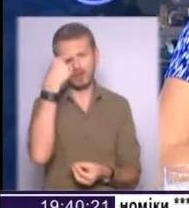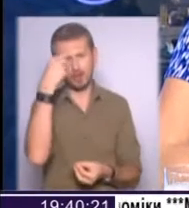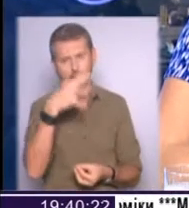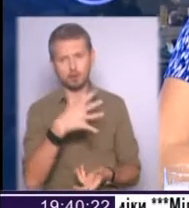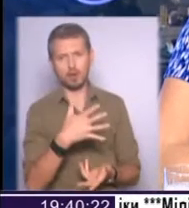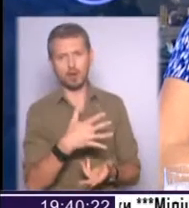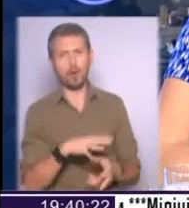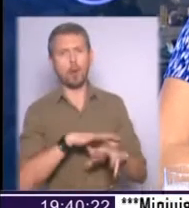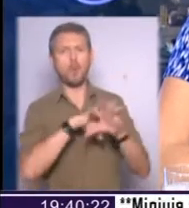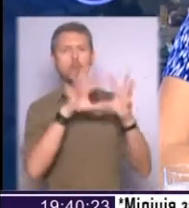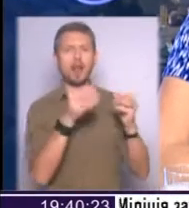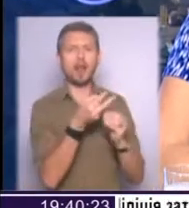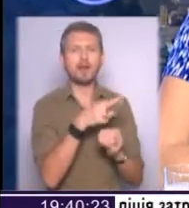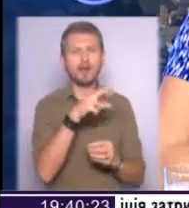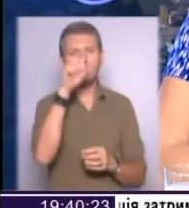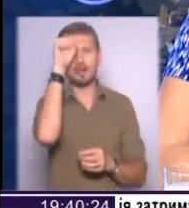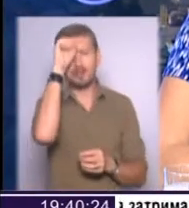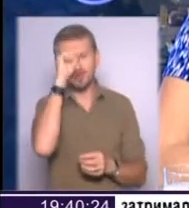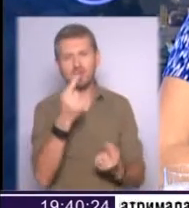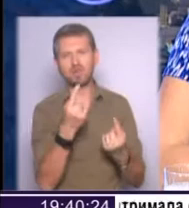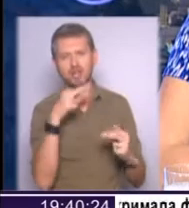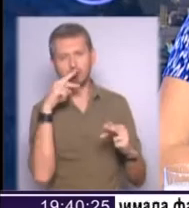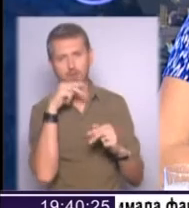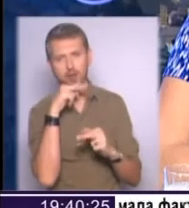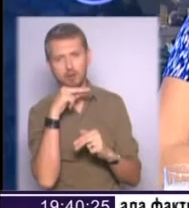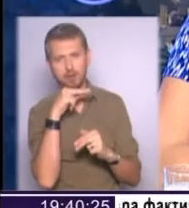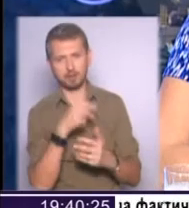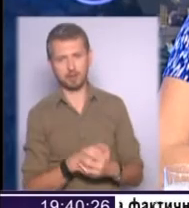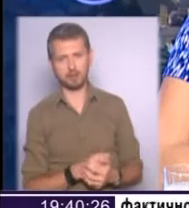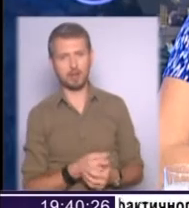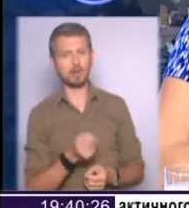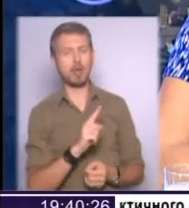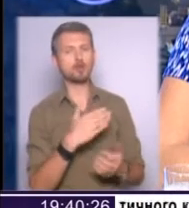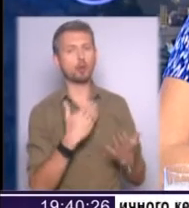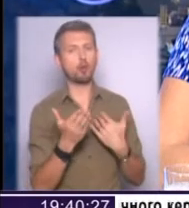великими похибками насправді. Угу. Те, що стосується підтримки